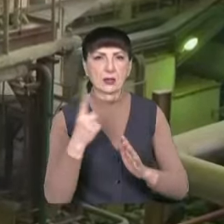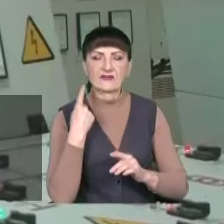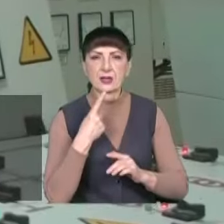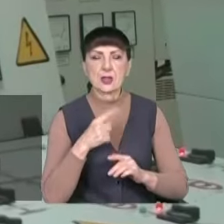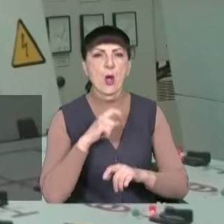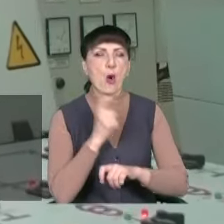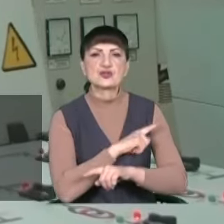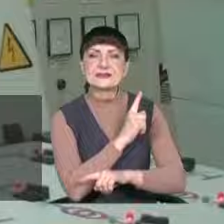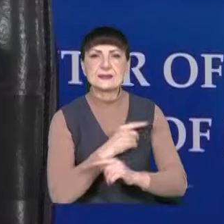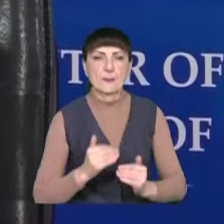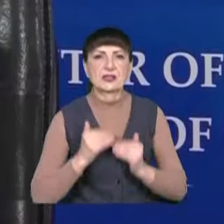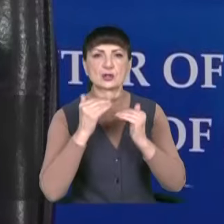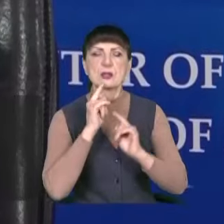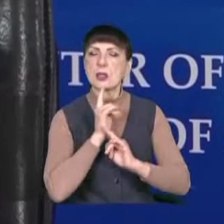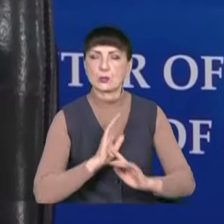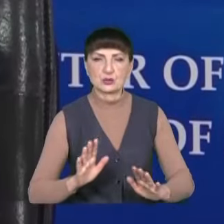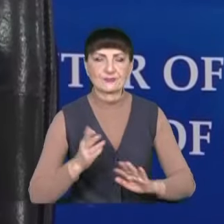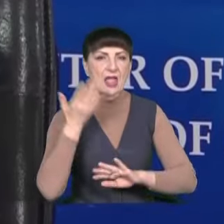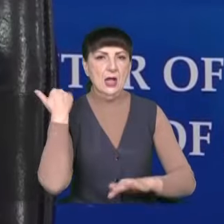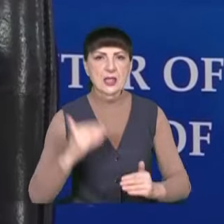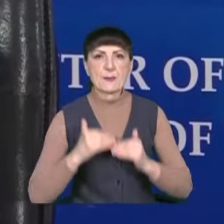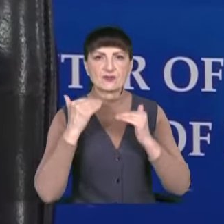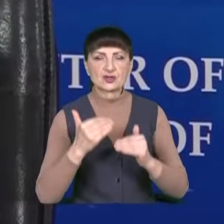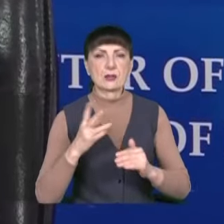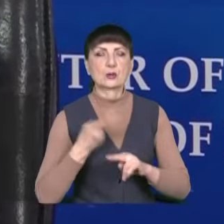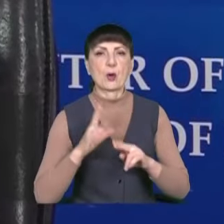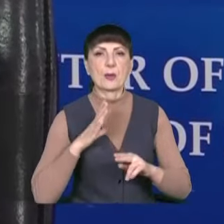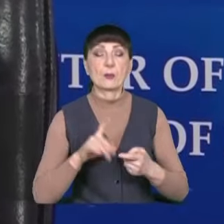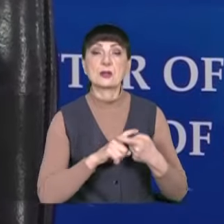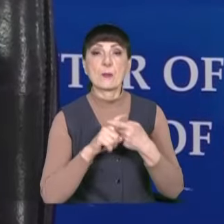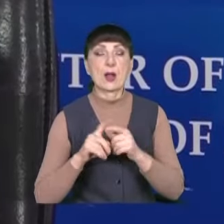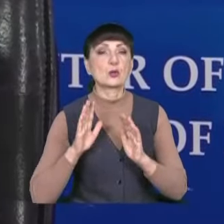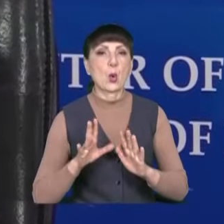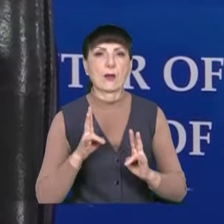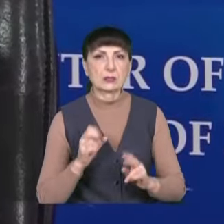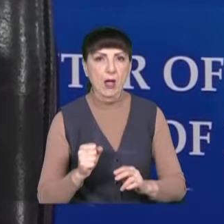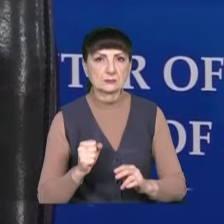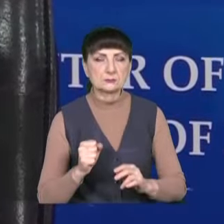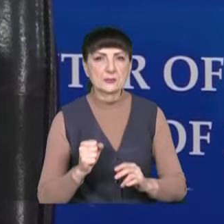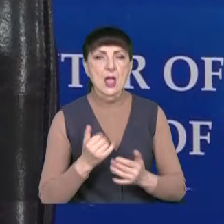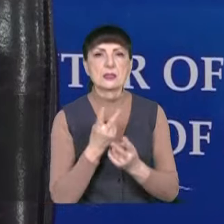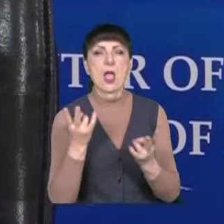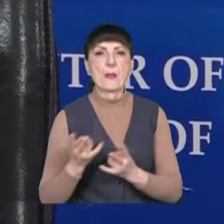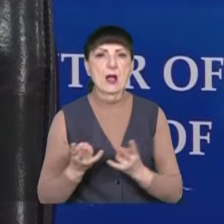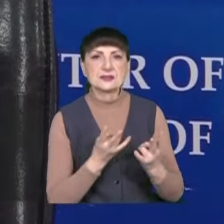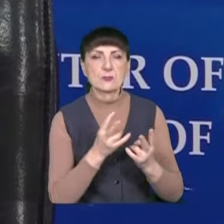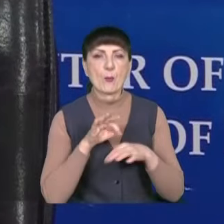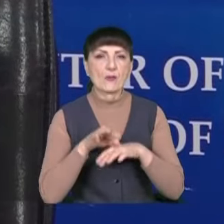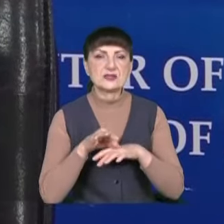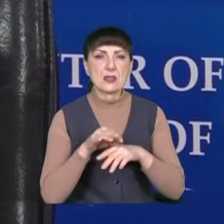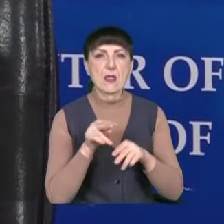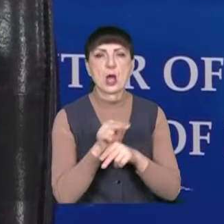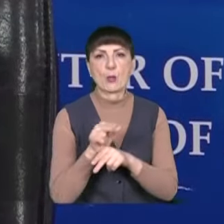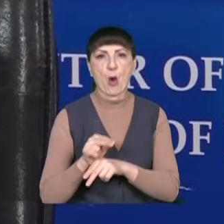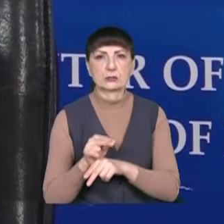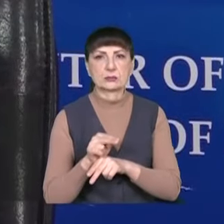резкого подорожания не будет. Ранее повышения, которые были, они были направлены только на необходимое проведение капитальных ремонтов,